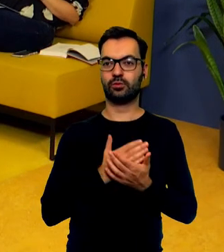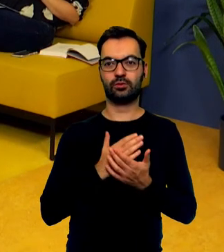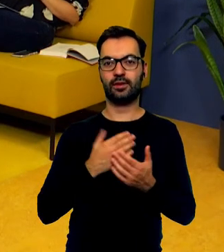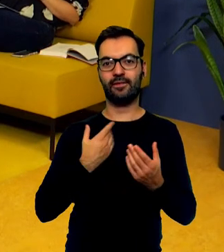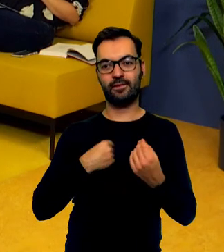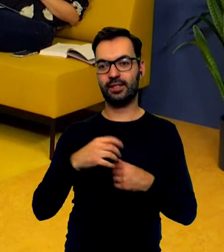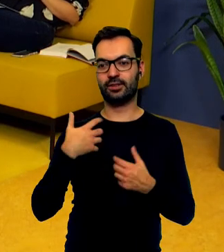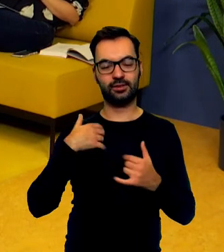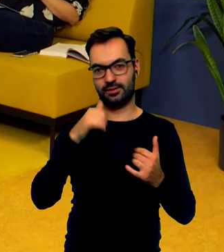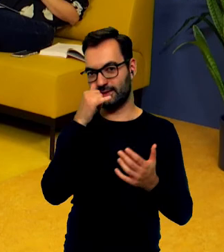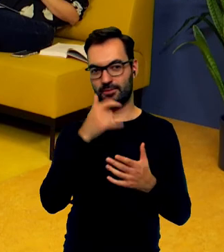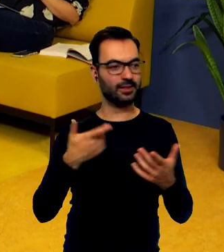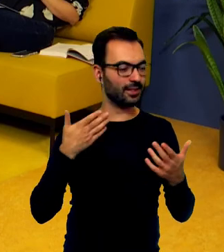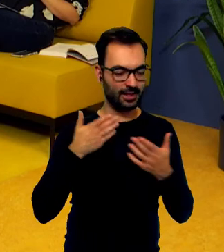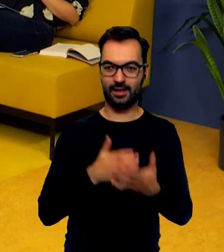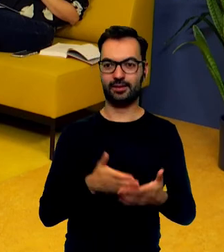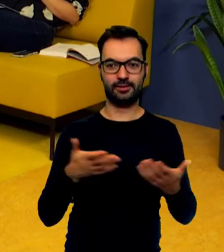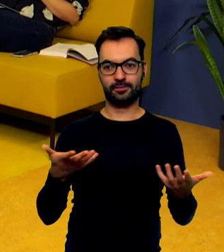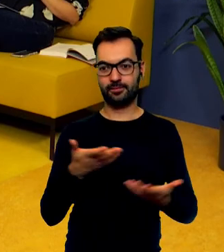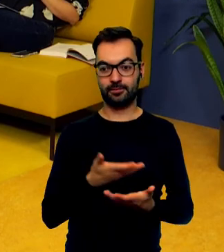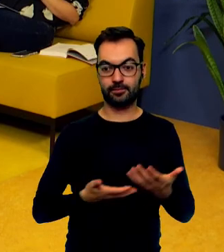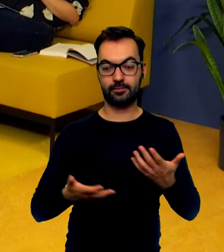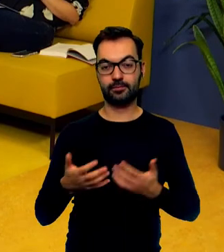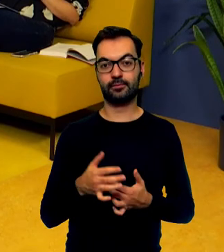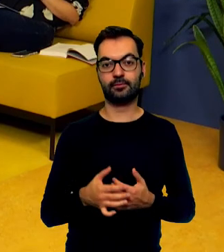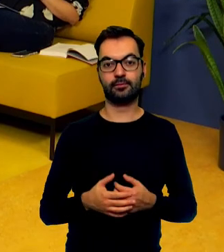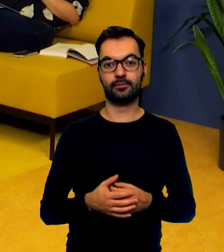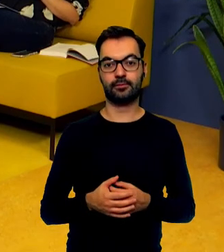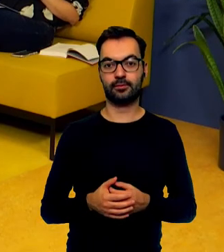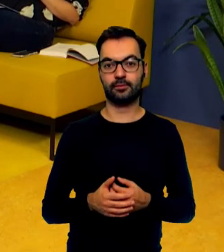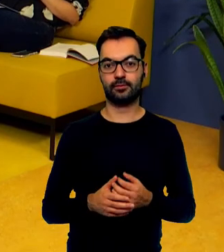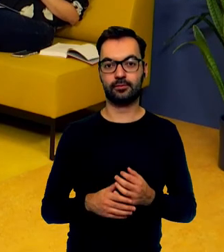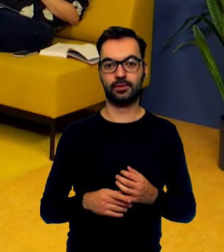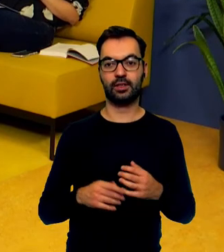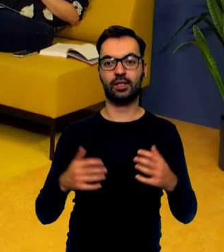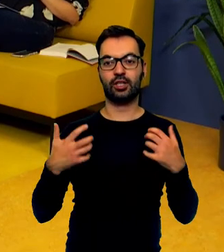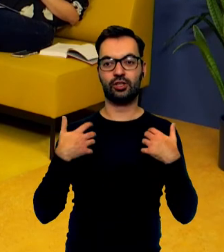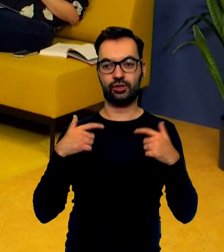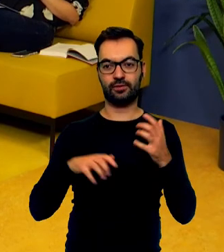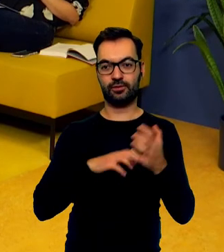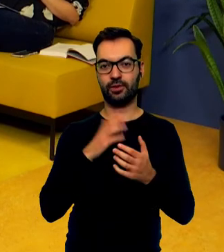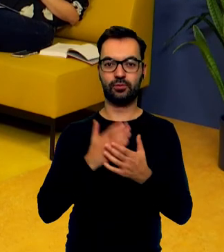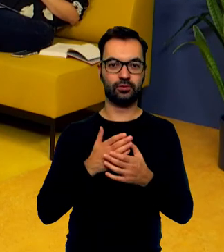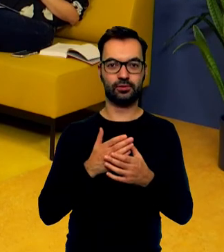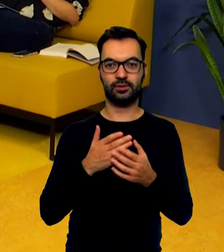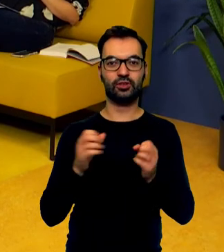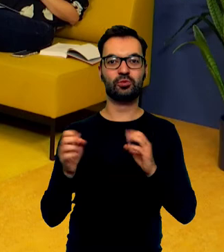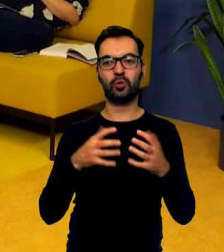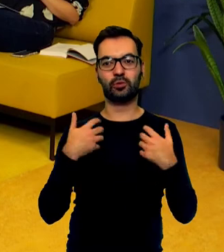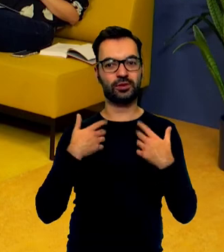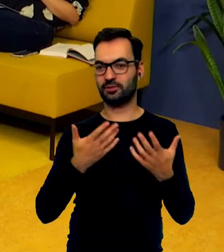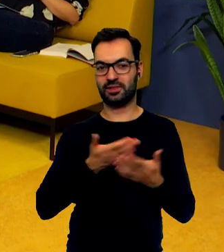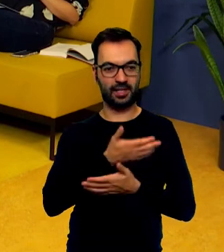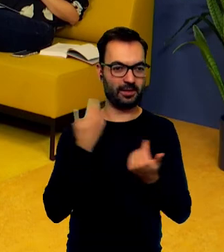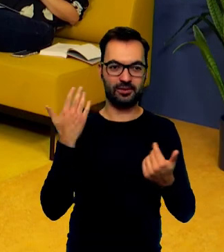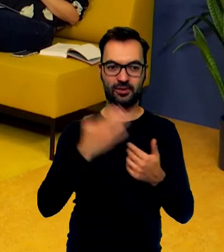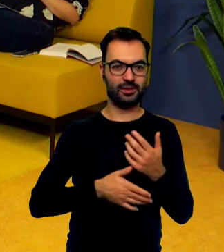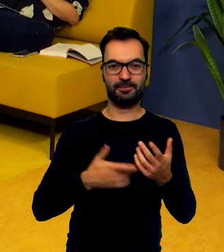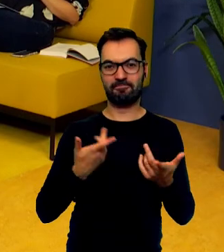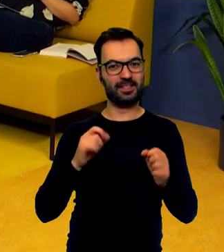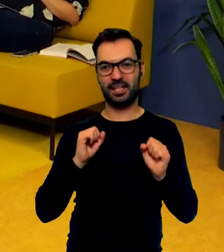dalej tak nie da. To znaczy, że pewne sposoby życia w tym świecie się wyczerpały,